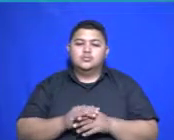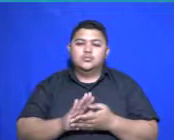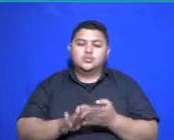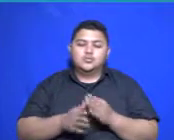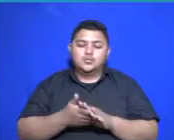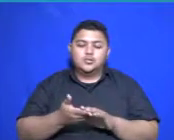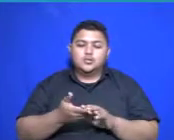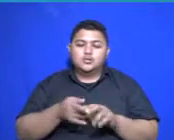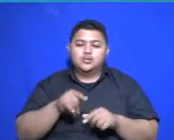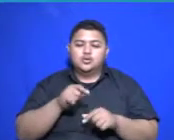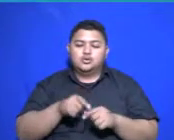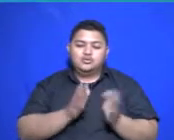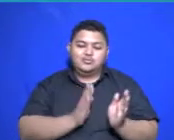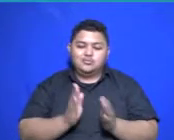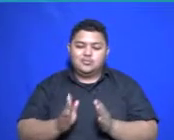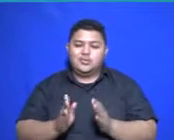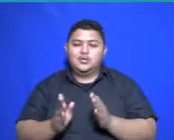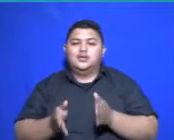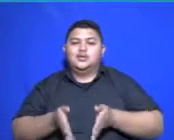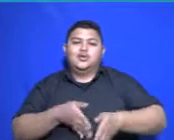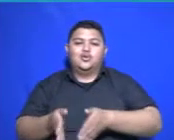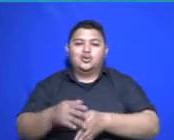Kemudian untuk memperbaiki tata kelola kebudayaan